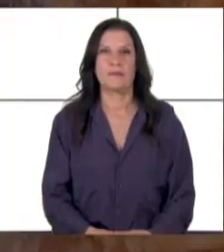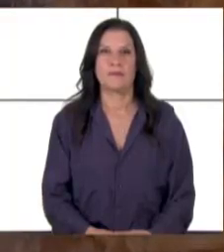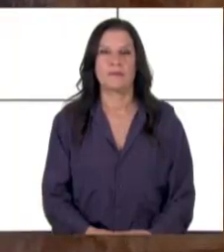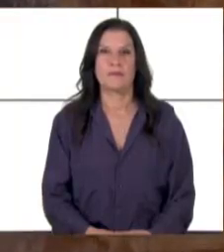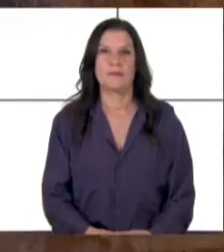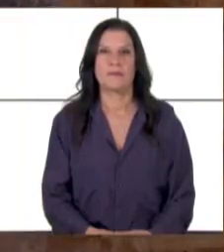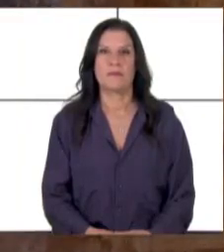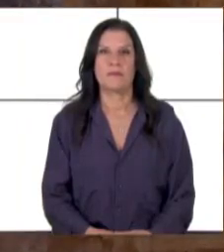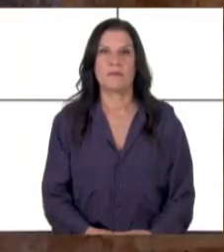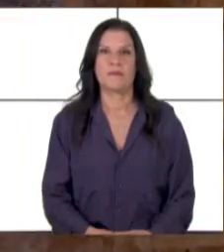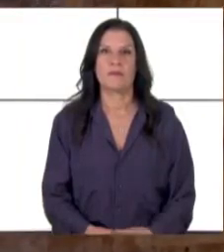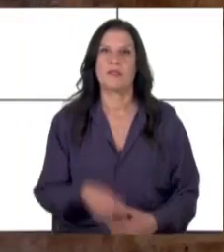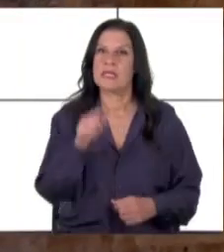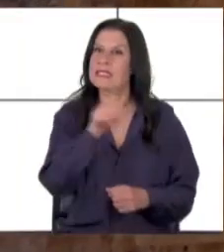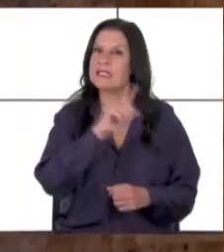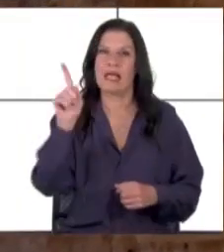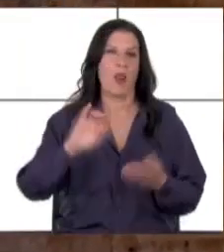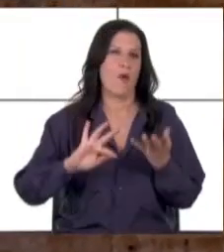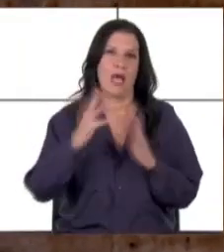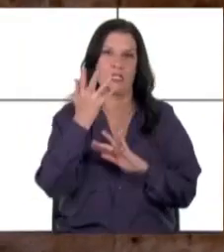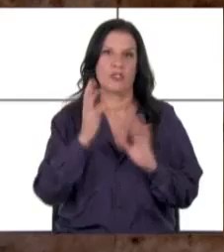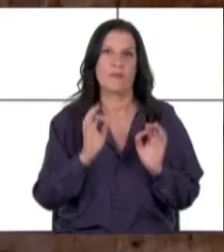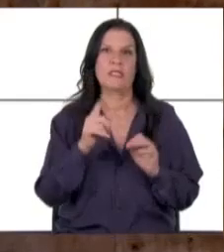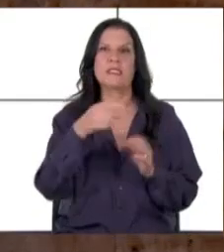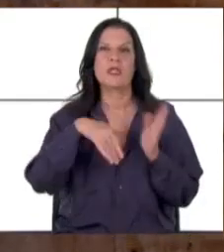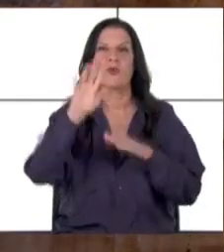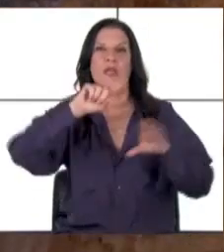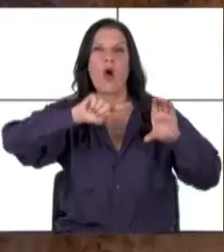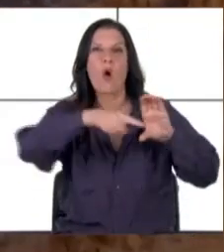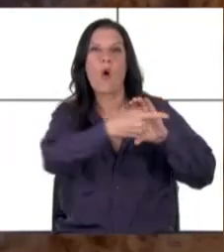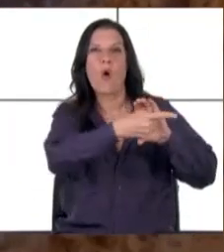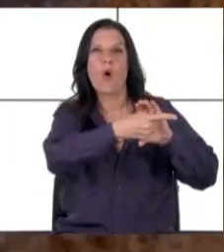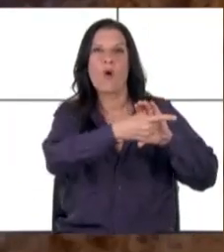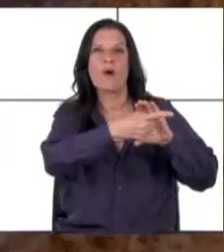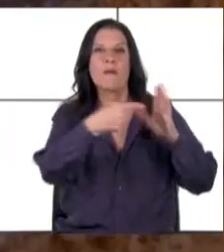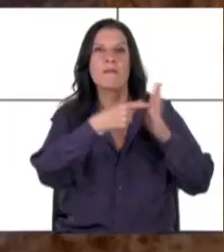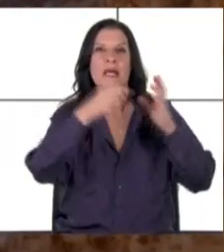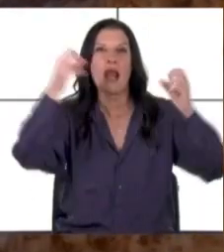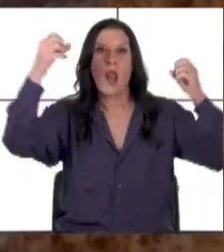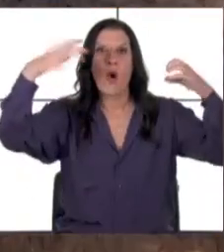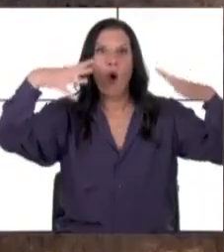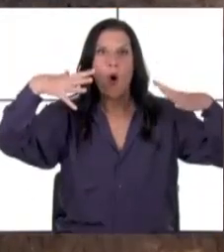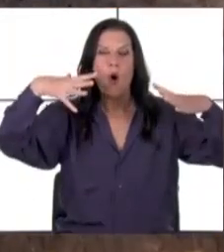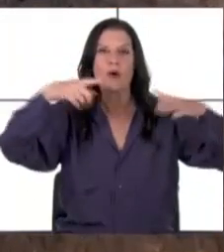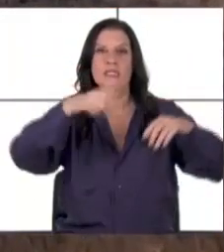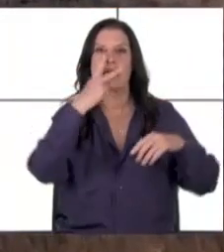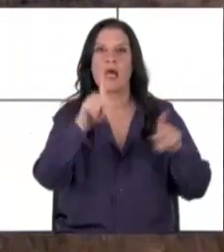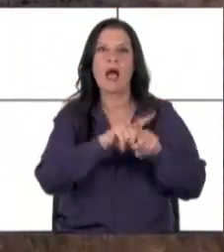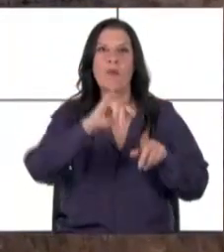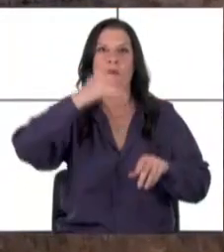זה בוודאי לא שיח שעולה באש, יותר כמו חור בסלע שהאור מאיר את שוליו בצבע זהב שמימי.